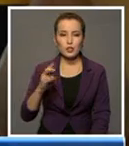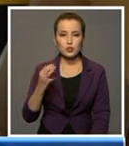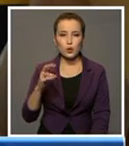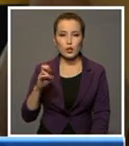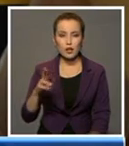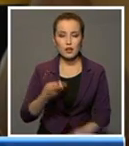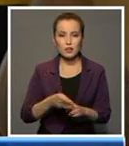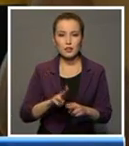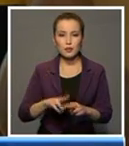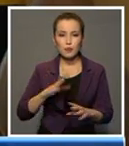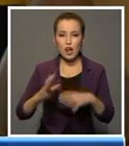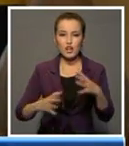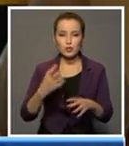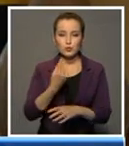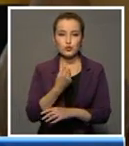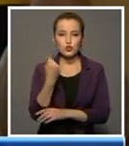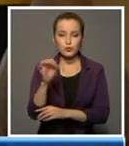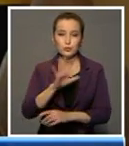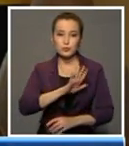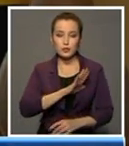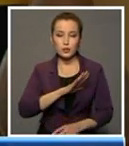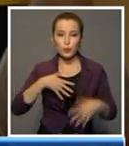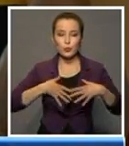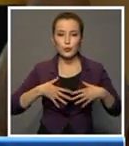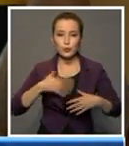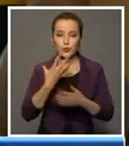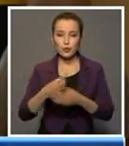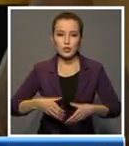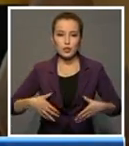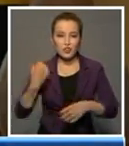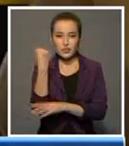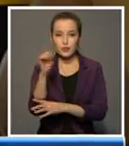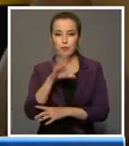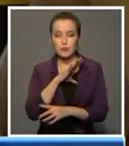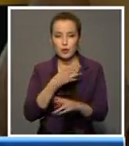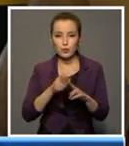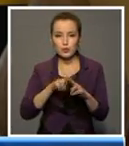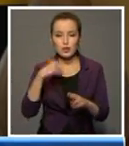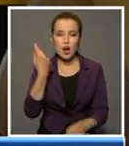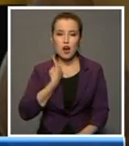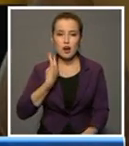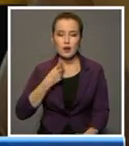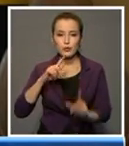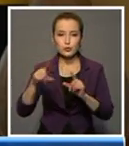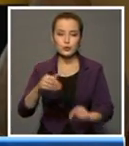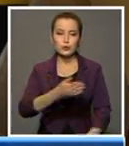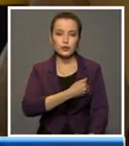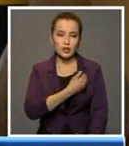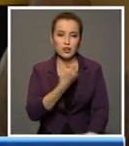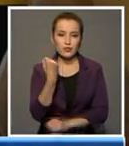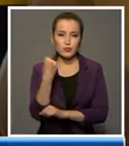әлем чемпион болдым. Сол кезде грузиялық боксшымен шығып белбеуімді ұтып алдым. Енді осы Англия мемлекетінде